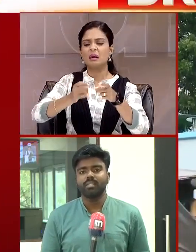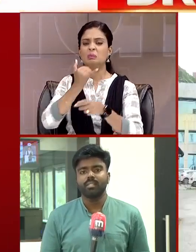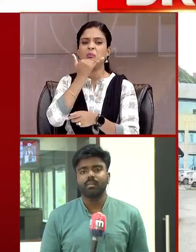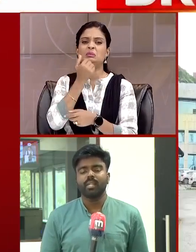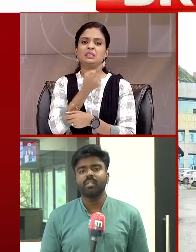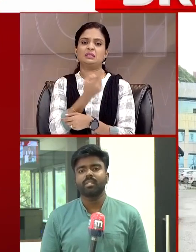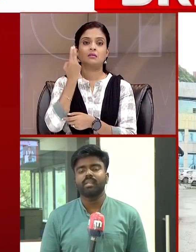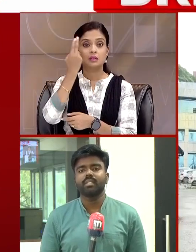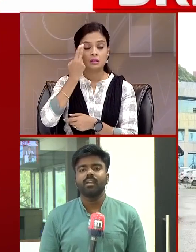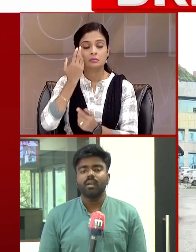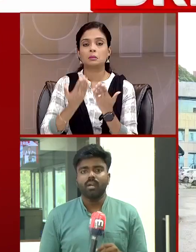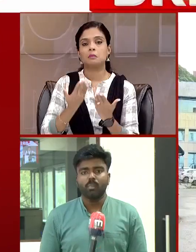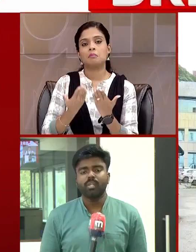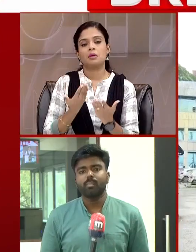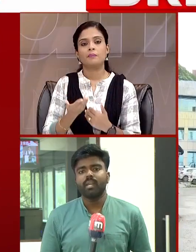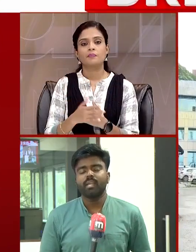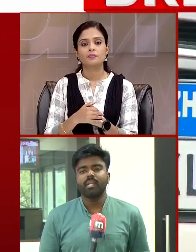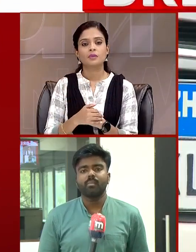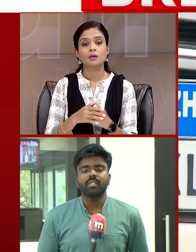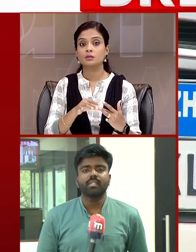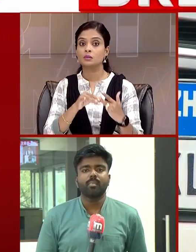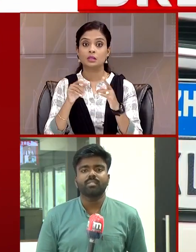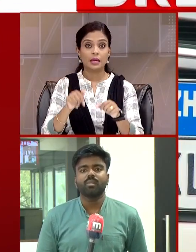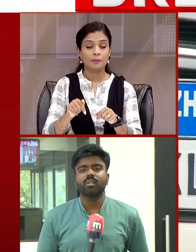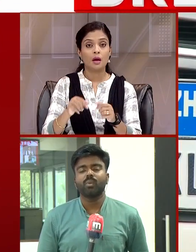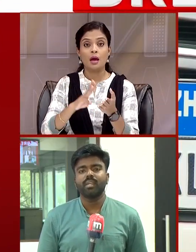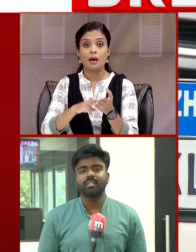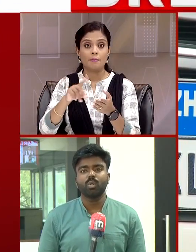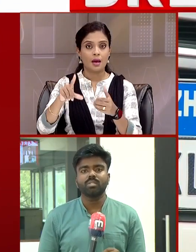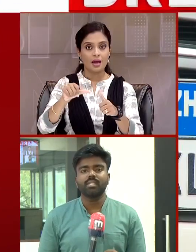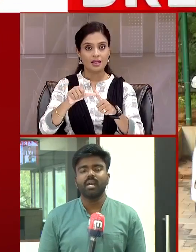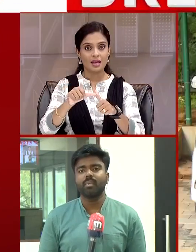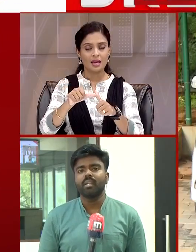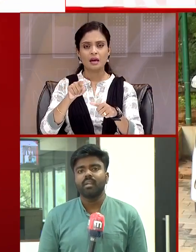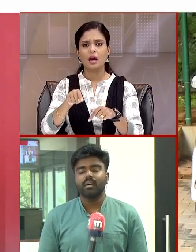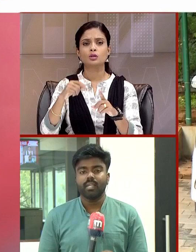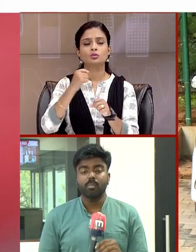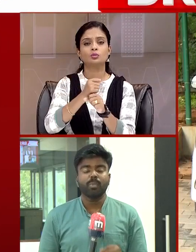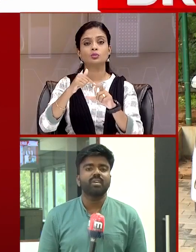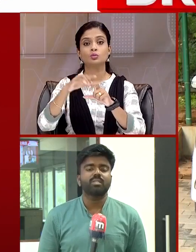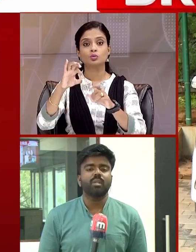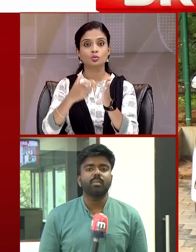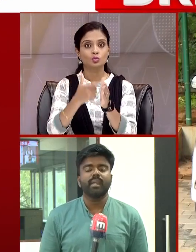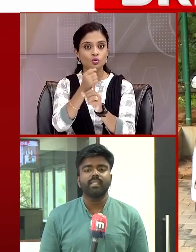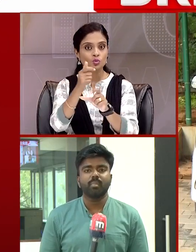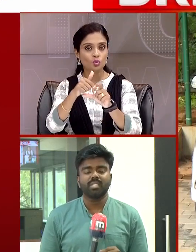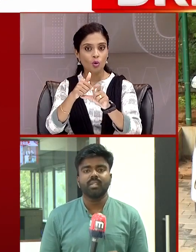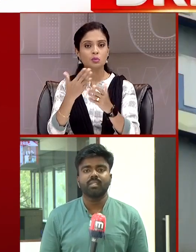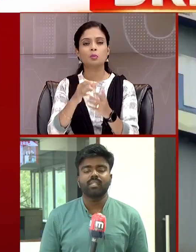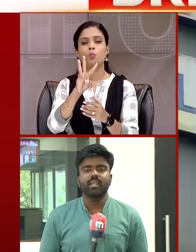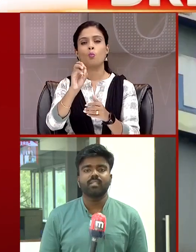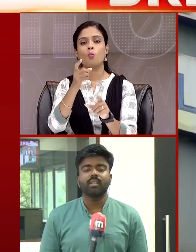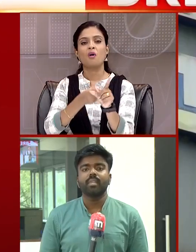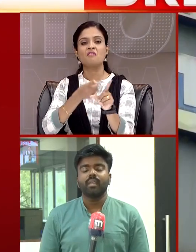കൊണ്ട് എത്തിച്ചിരിക്കുന്നതെന്ന് പറയേണ്ടി വരും. പ്രത്യേകിച്ച് ഇപ്പോഴത്തെ പാലാ MLA മണി സി കാപ്പൻ്റെ സഹോദരൻ കൂടിയായ ജോർജ് സി കാപ്പൻ, അദ്ദേഹം 30 വർഷത്തോളം ഈ ബാങ്കിൻ്റെ